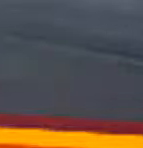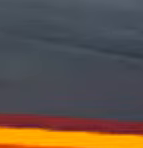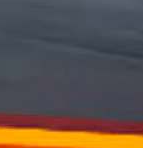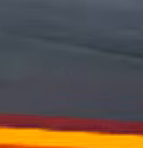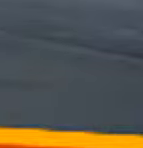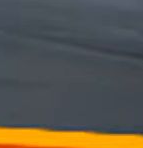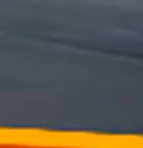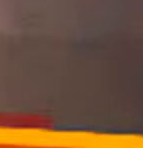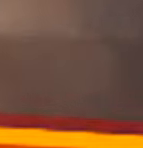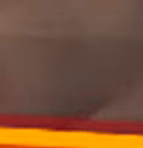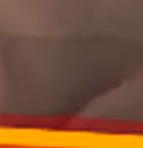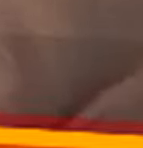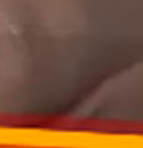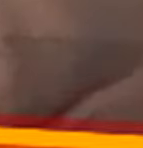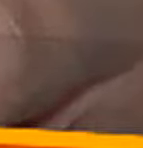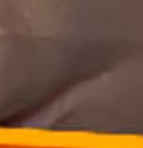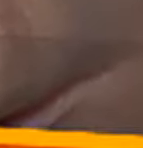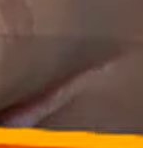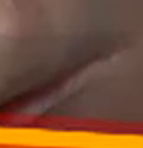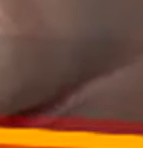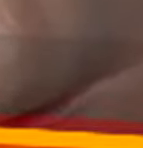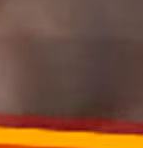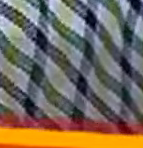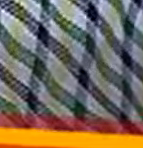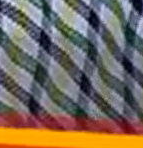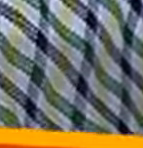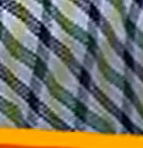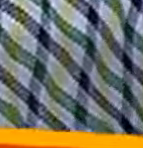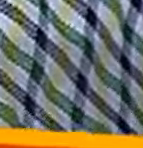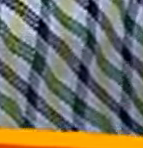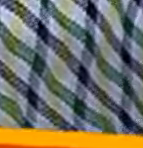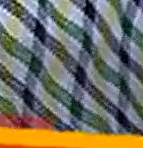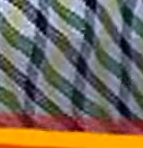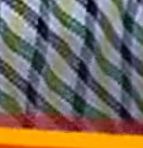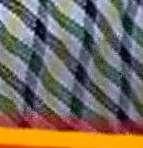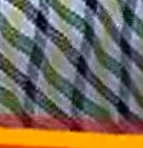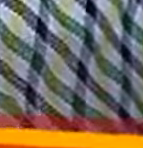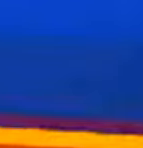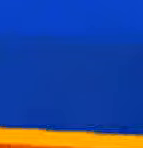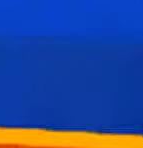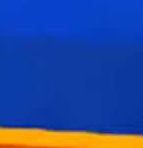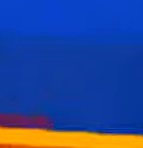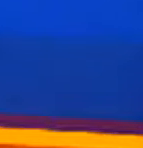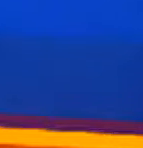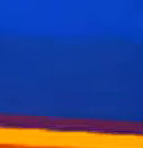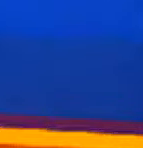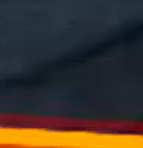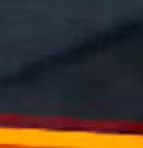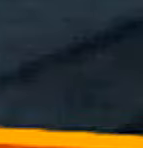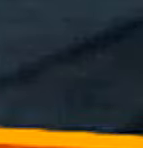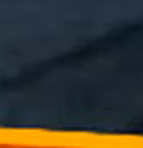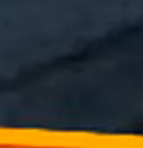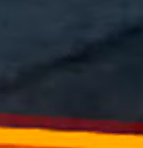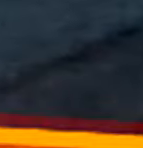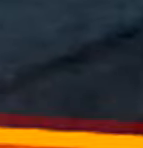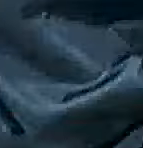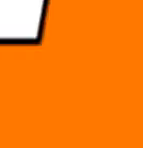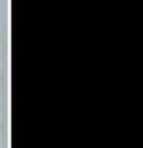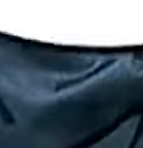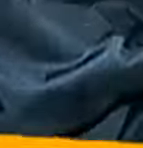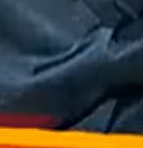Susunod, News 5 Exclusive. 14 anyos na babae sa Quezon City, paulit-ulit umanong hinalay ng sariling ama.